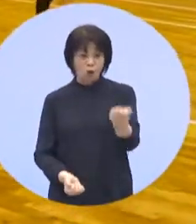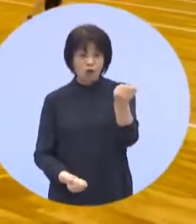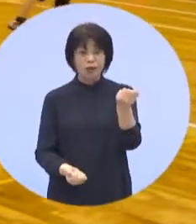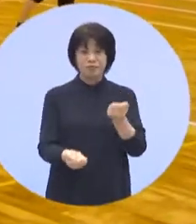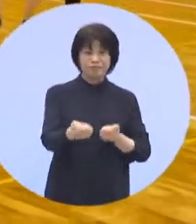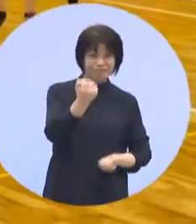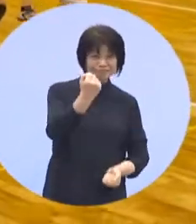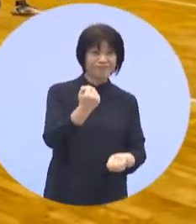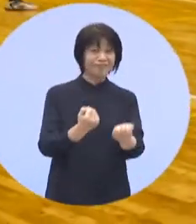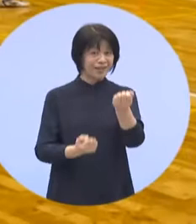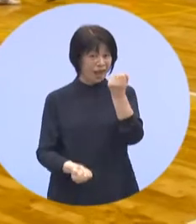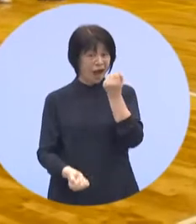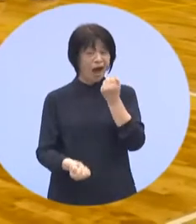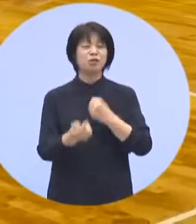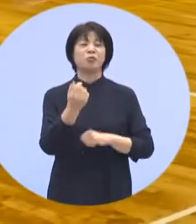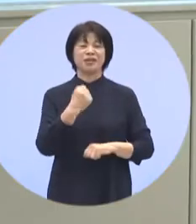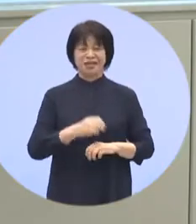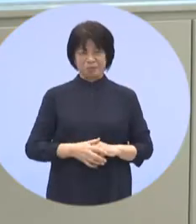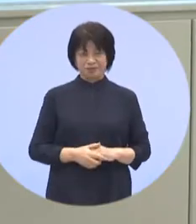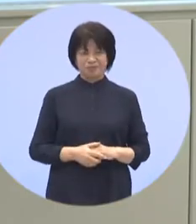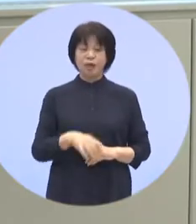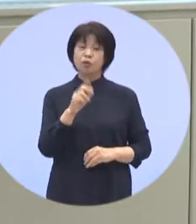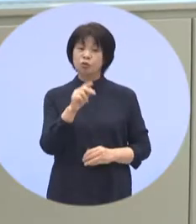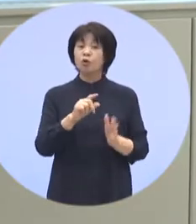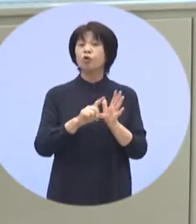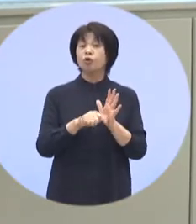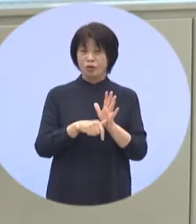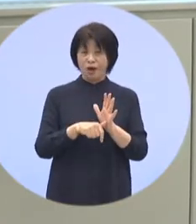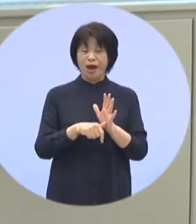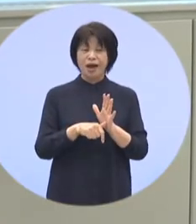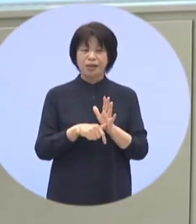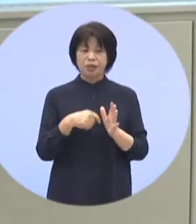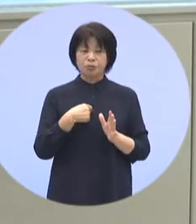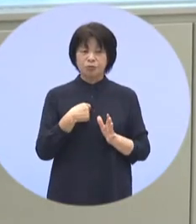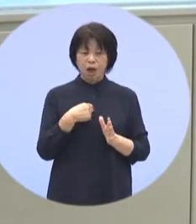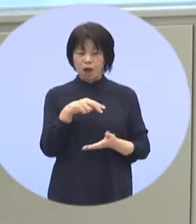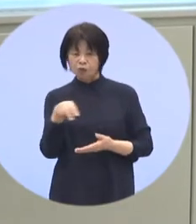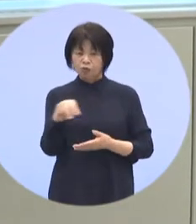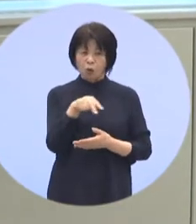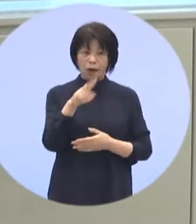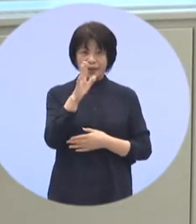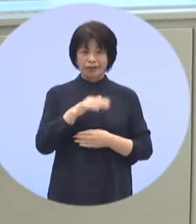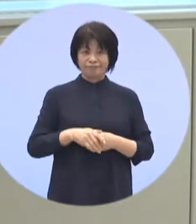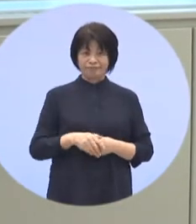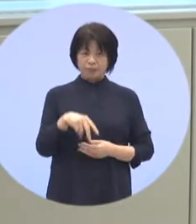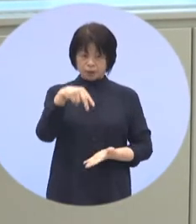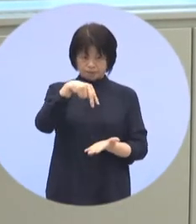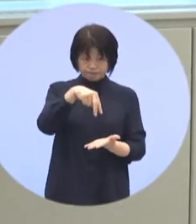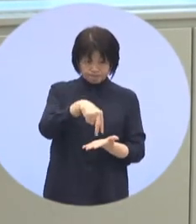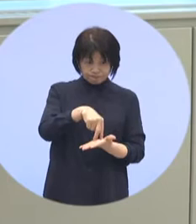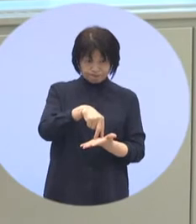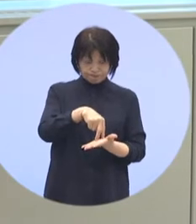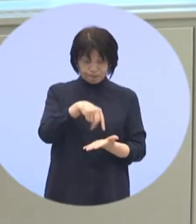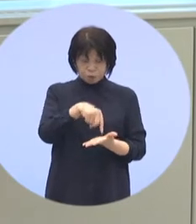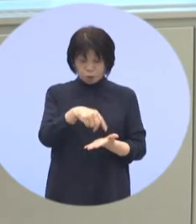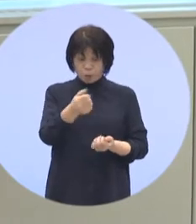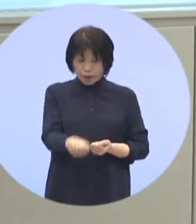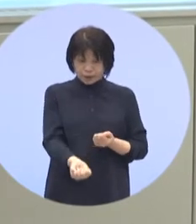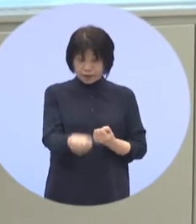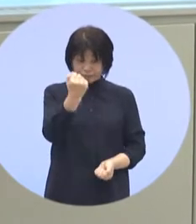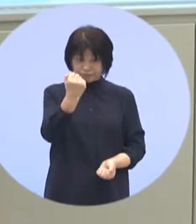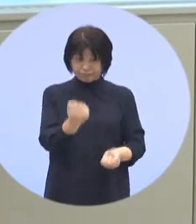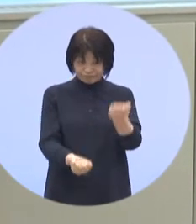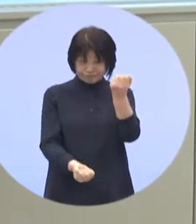ボールをちょっと弾ませる。でそれをできるだけ自分が動かないようにその場でできるようになってくると、すごい安定